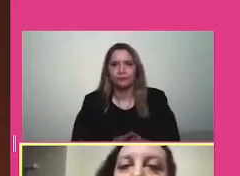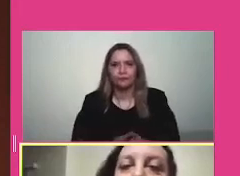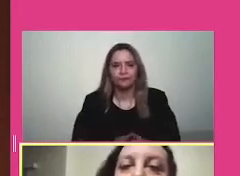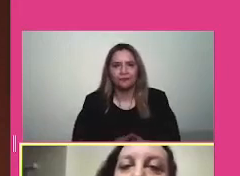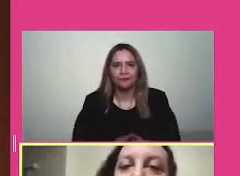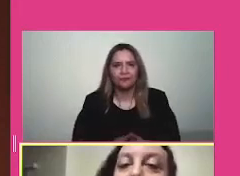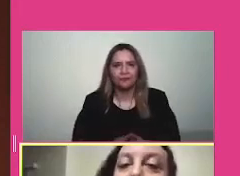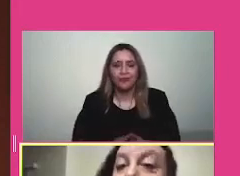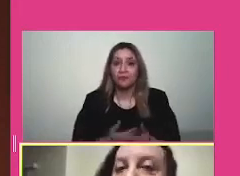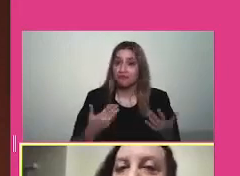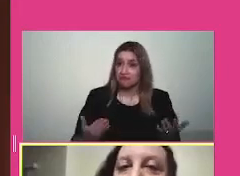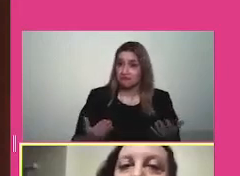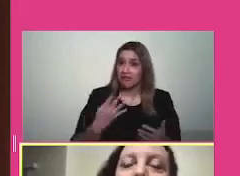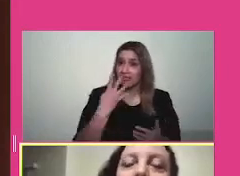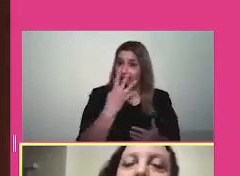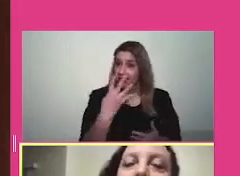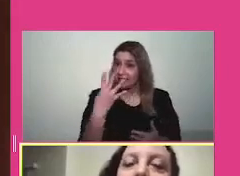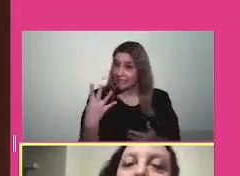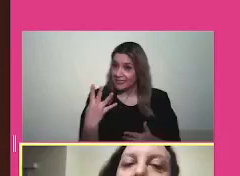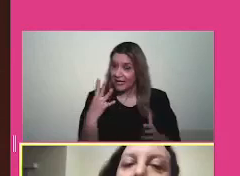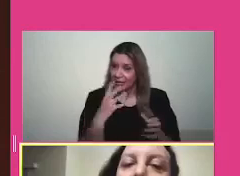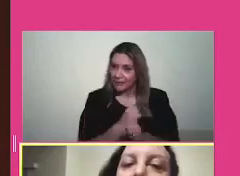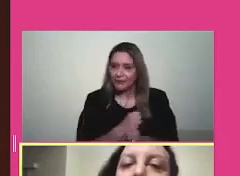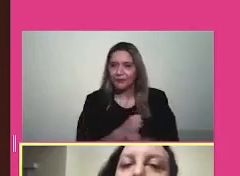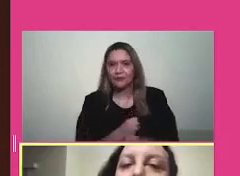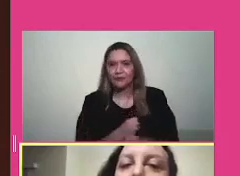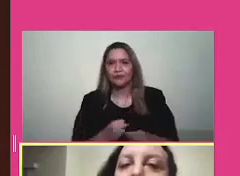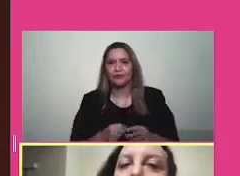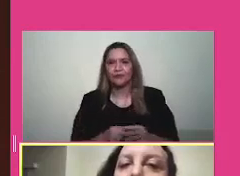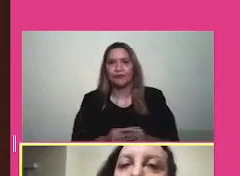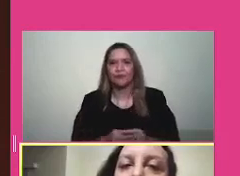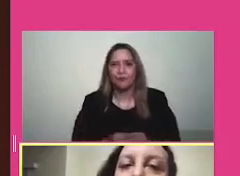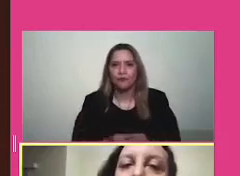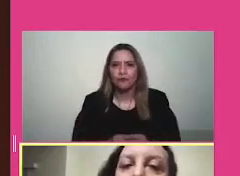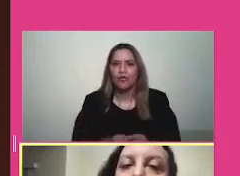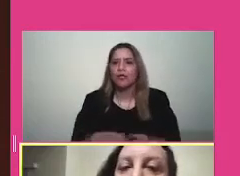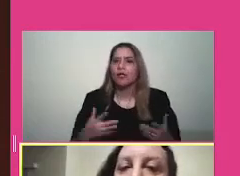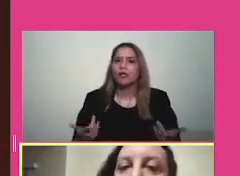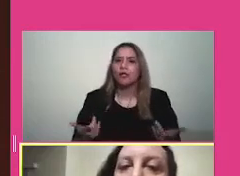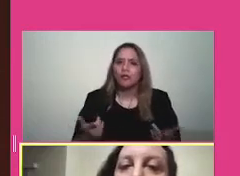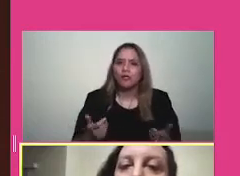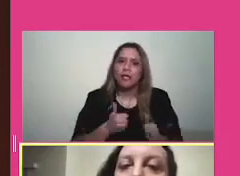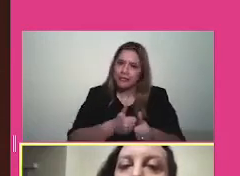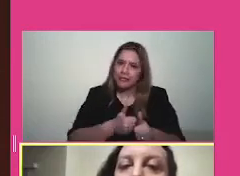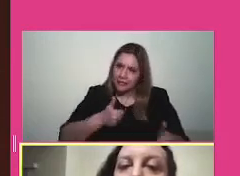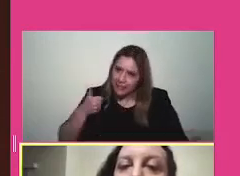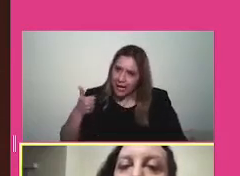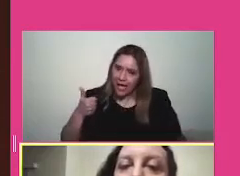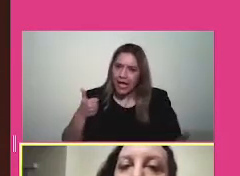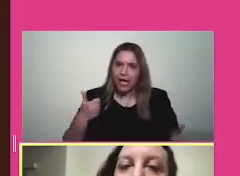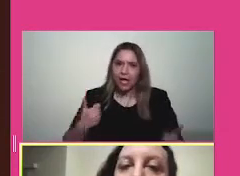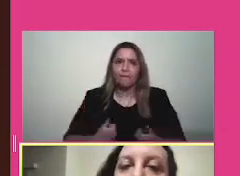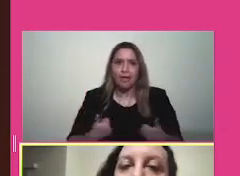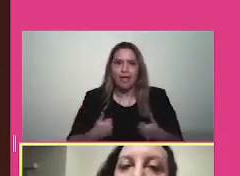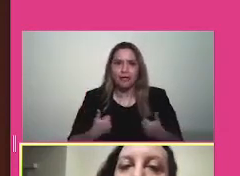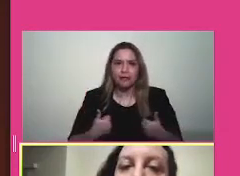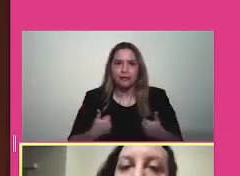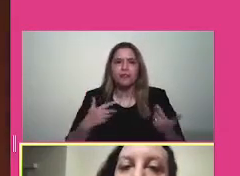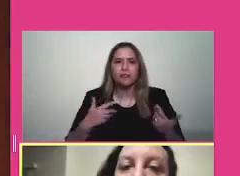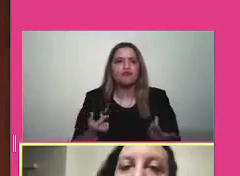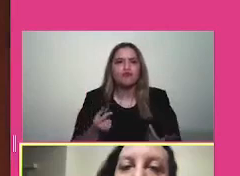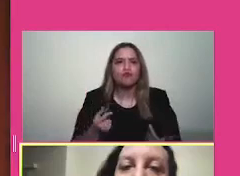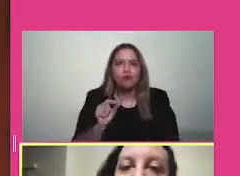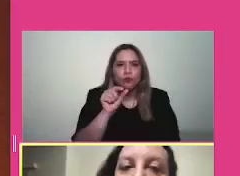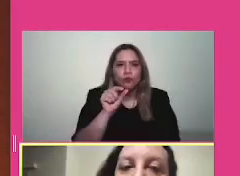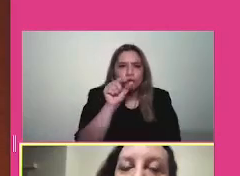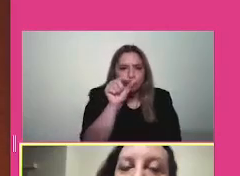Ωραία, έφερα 4 και 4. Και ο κάθε παίχτης με τη σειρά του επιλέγει προς τα που θέλει να πάει αυτό το